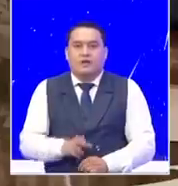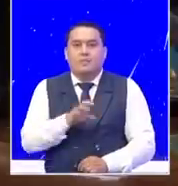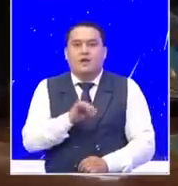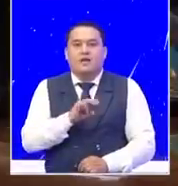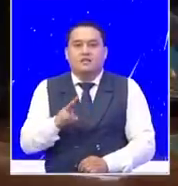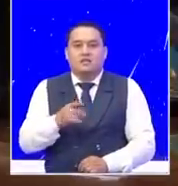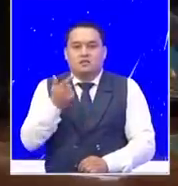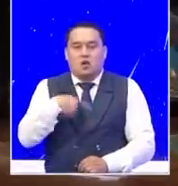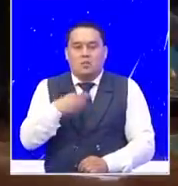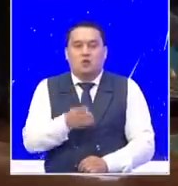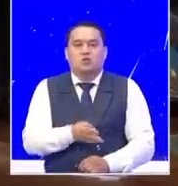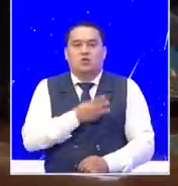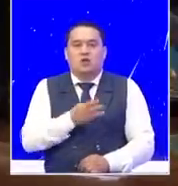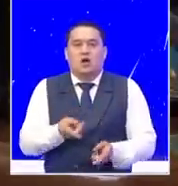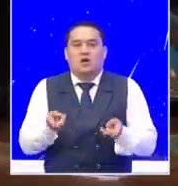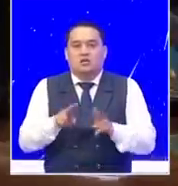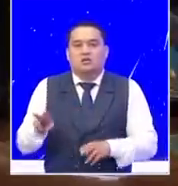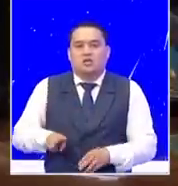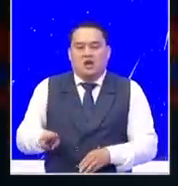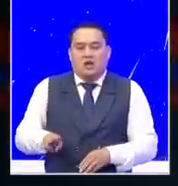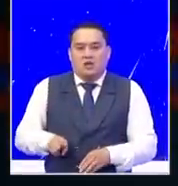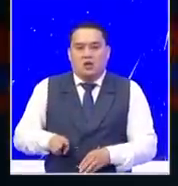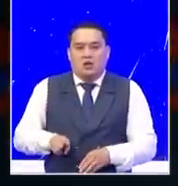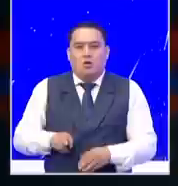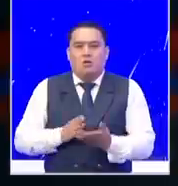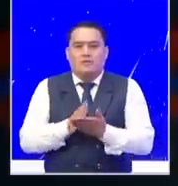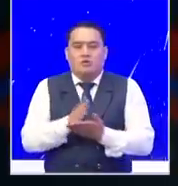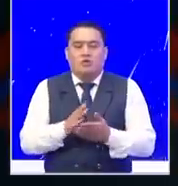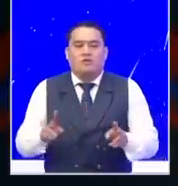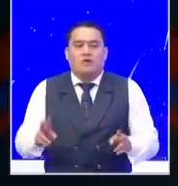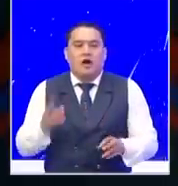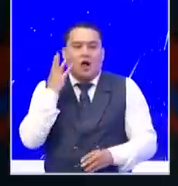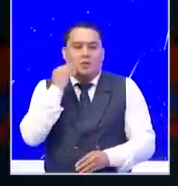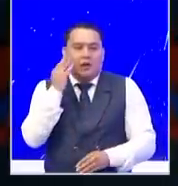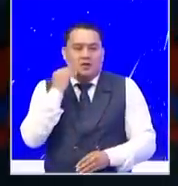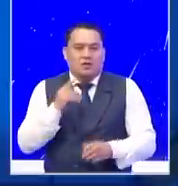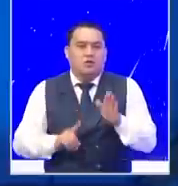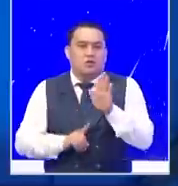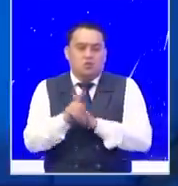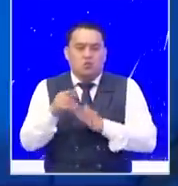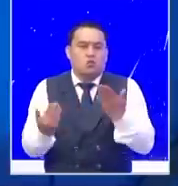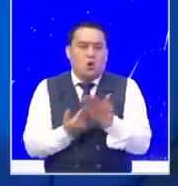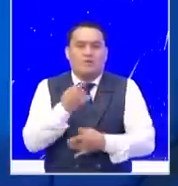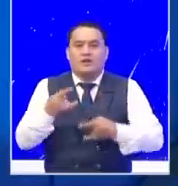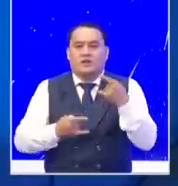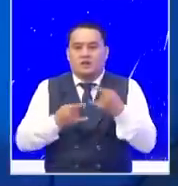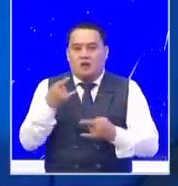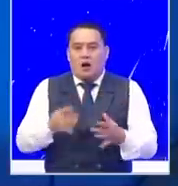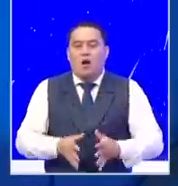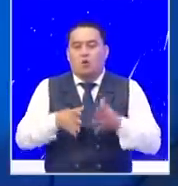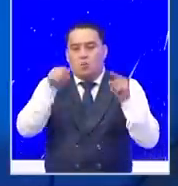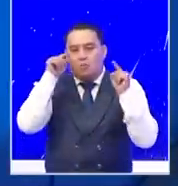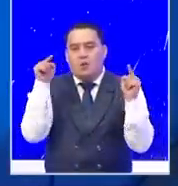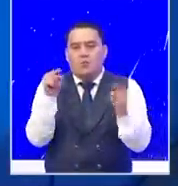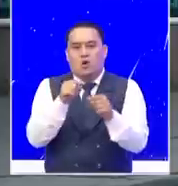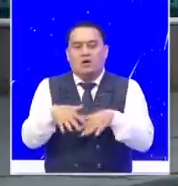Абаевич по собственному желанию оставил пост директора ЖТСУ и держал путь в южную столицу. В Алматы запустил новый телепроект, снискавший огромную